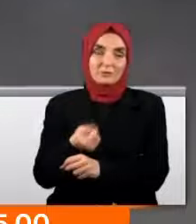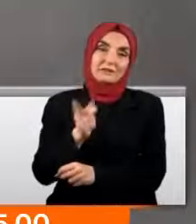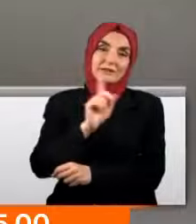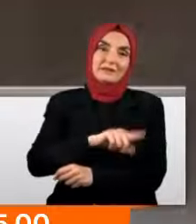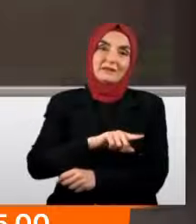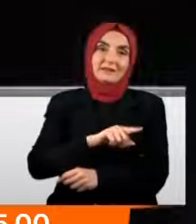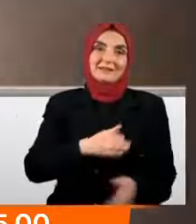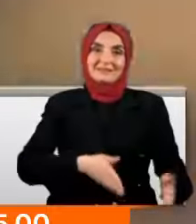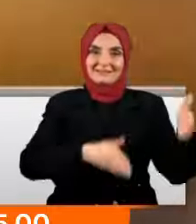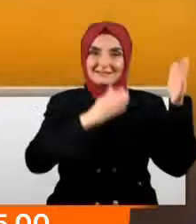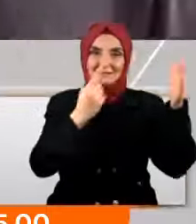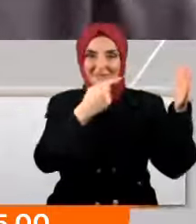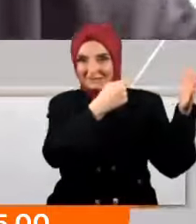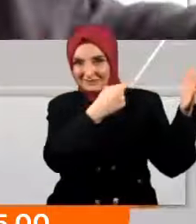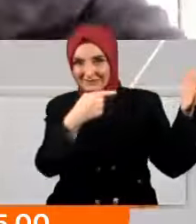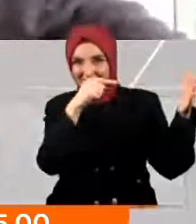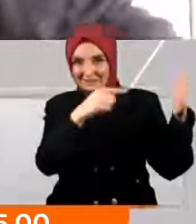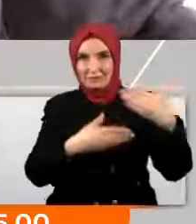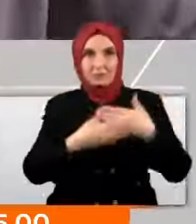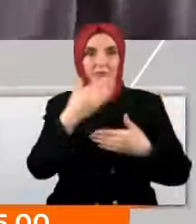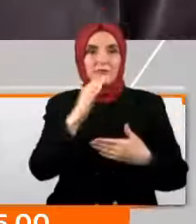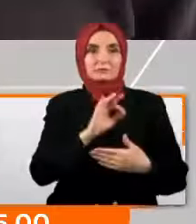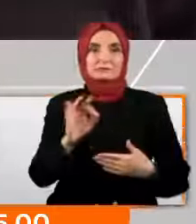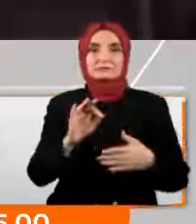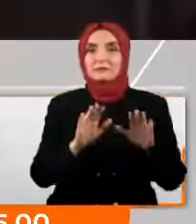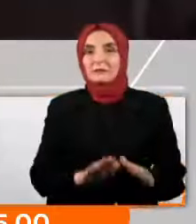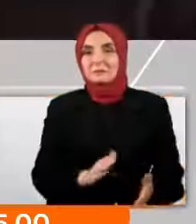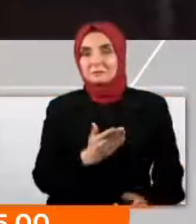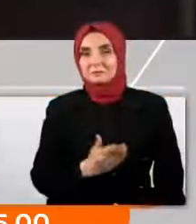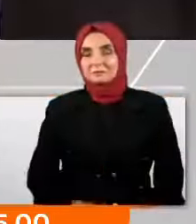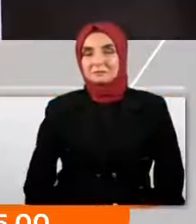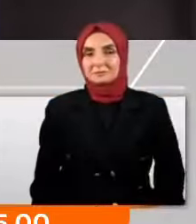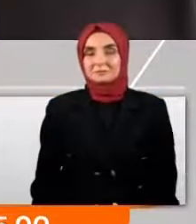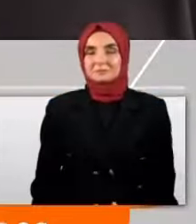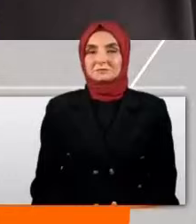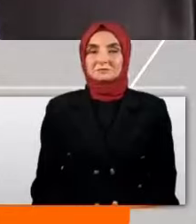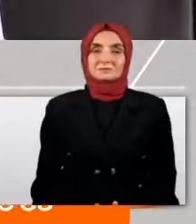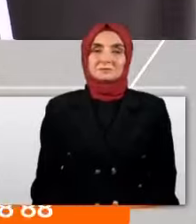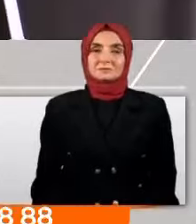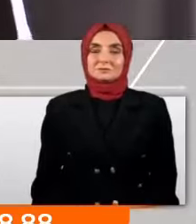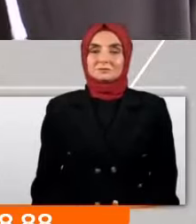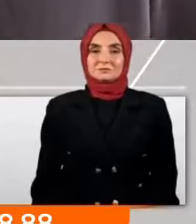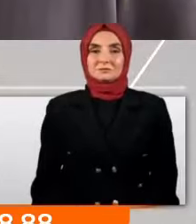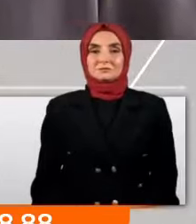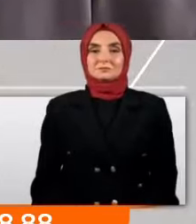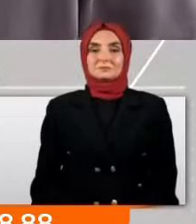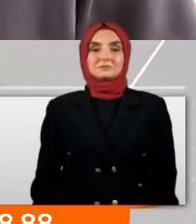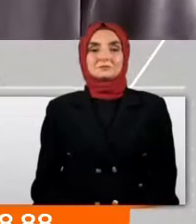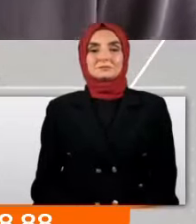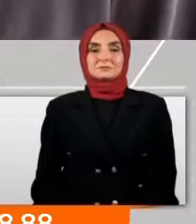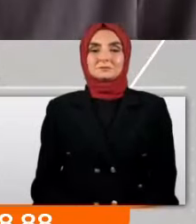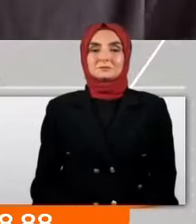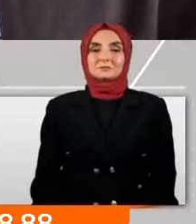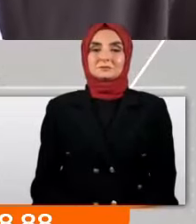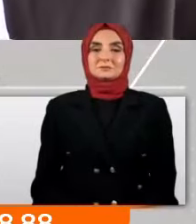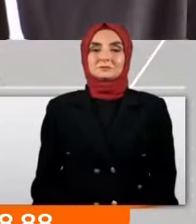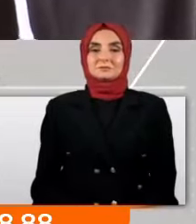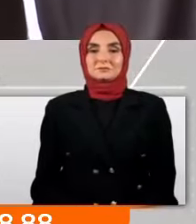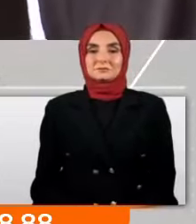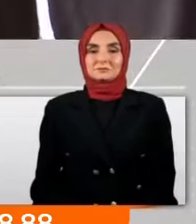dairelerden biri duvarsız kaldı. Yani eğer bu inşaat devam ederse şu duvarın da aynı şekilde yıkılacağını söylüyorlar. Yani can